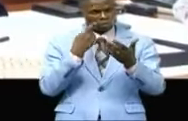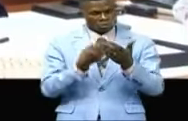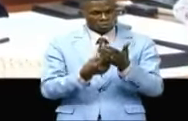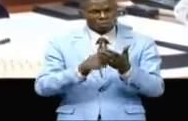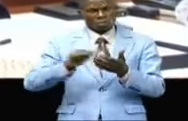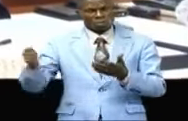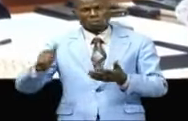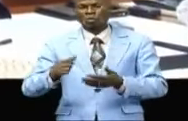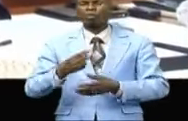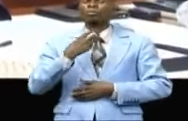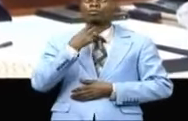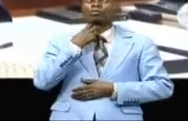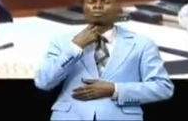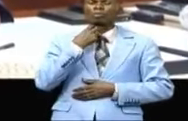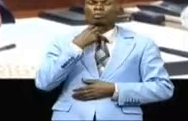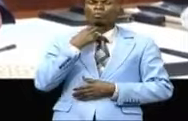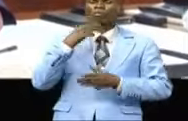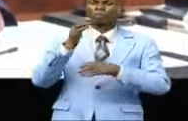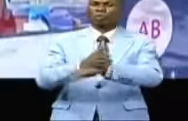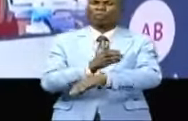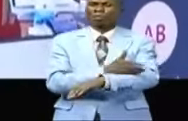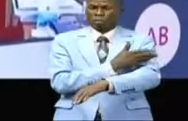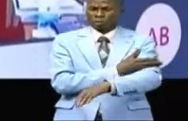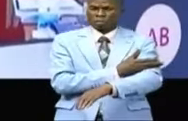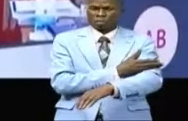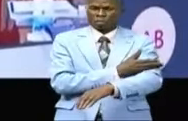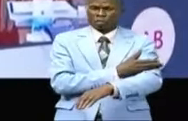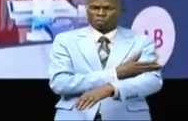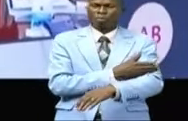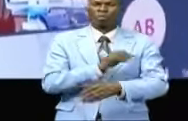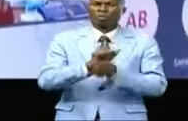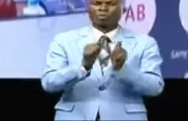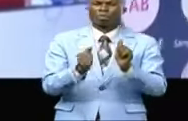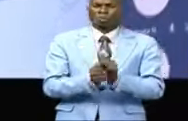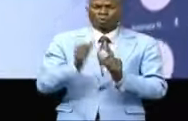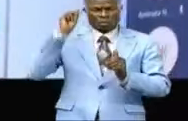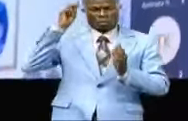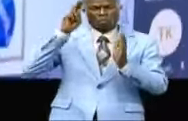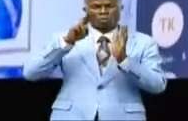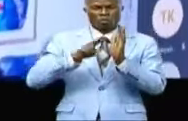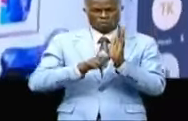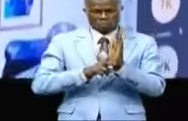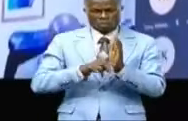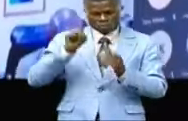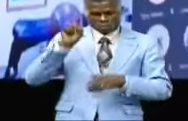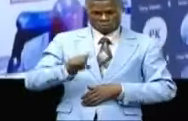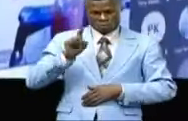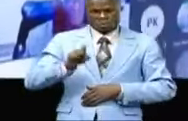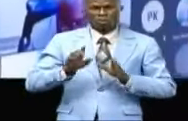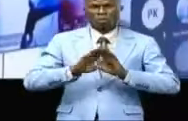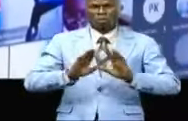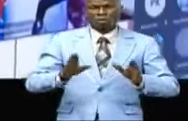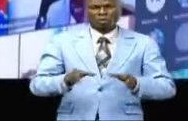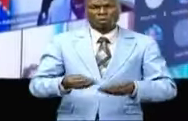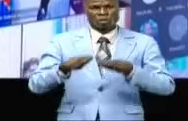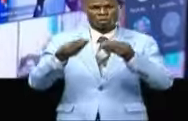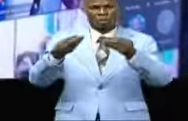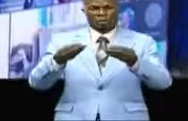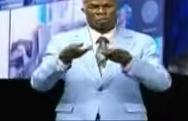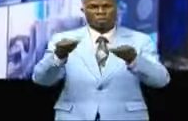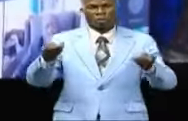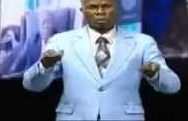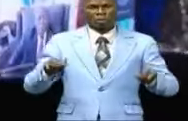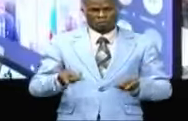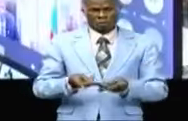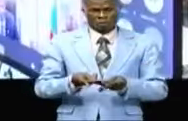certaines barrières retardent encore l'évolution souhaitée, d'autant plus que le gouvernement devrait être en mesure de remettre le site